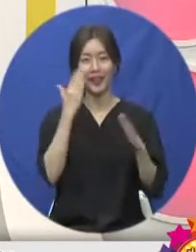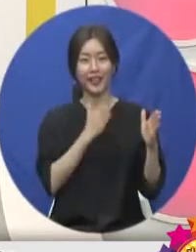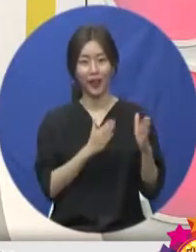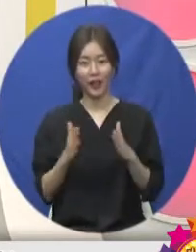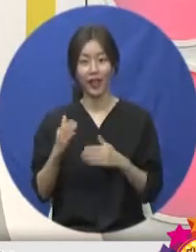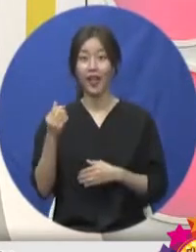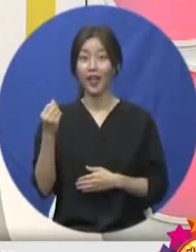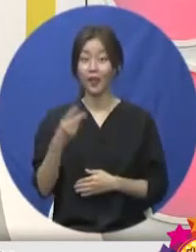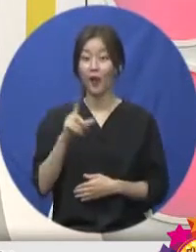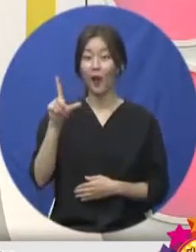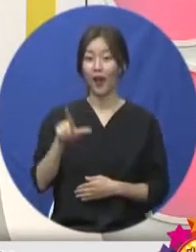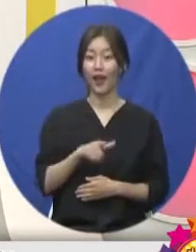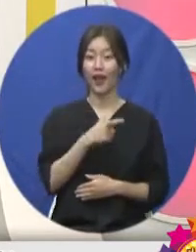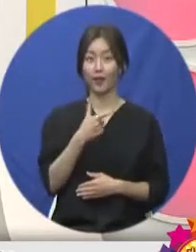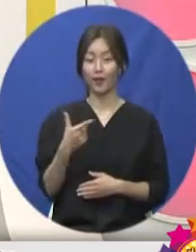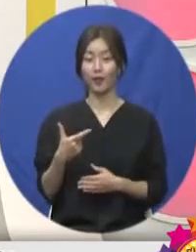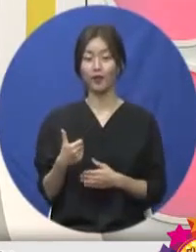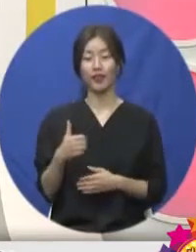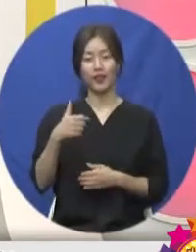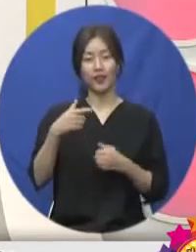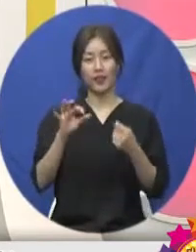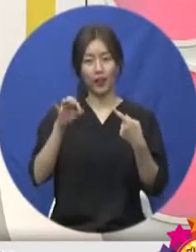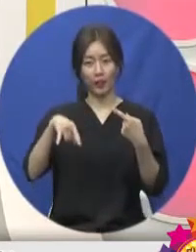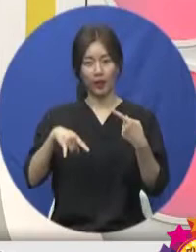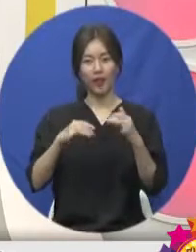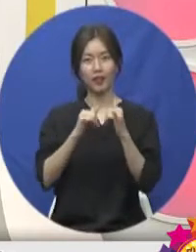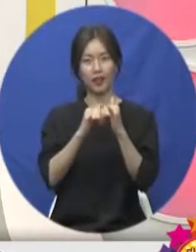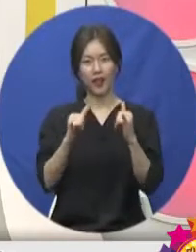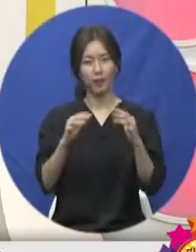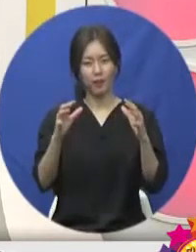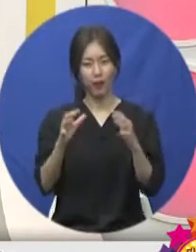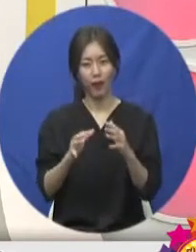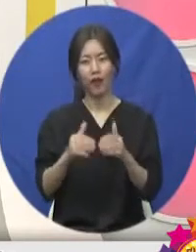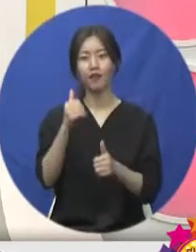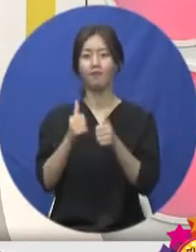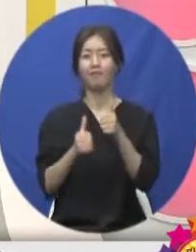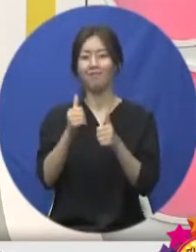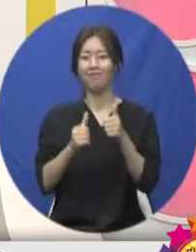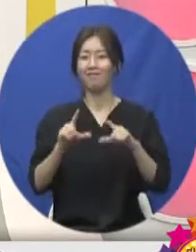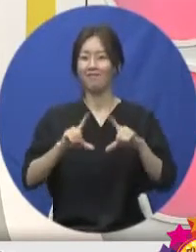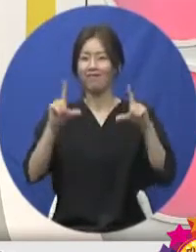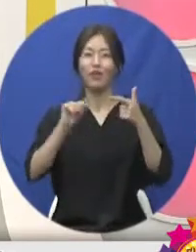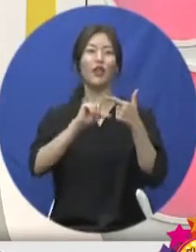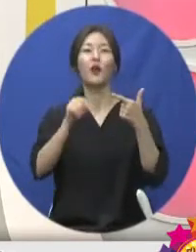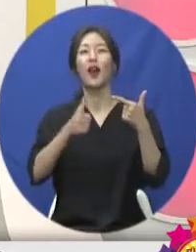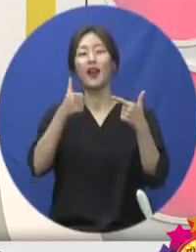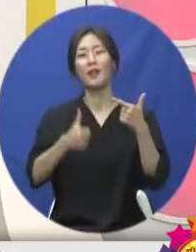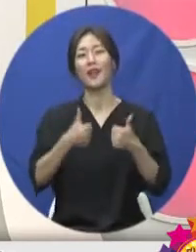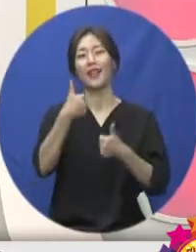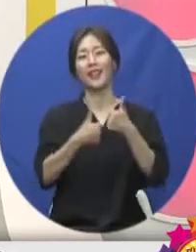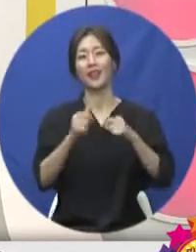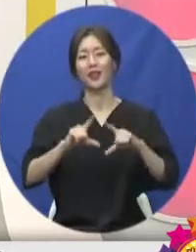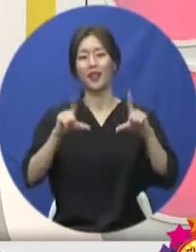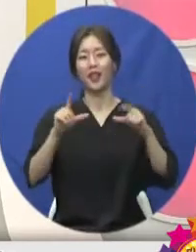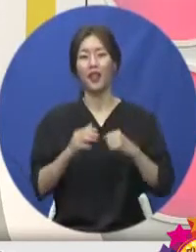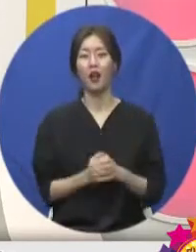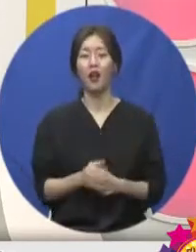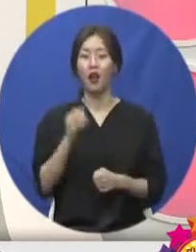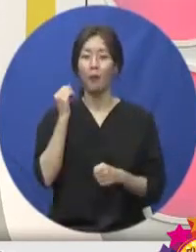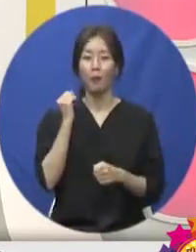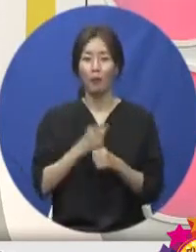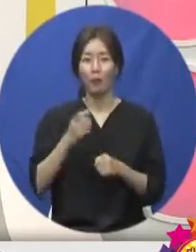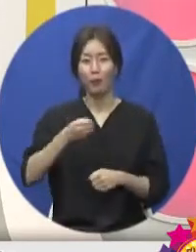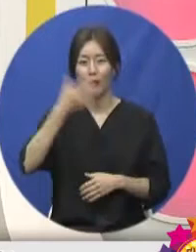일일 장원분들과 함께 네. 실력을 겨루는 월말 결선 날이기도 합니다. 아, 월말 결선이구나. 아, 벌써 이렇게